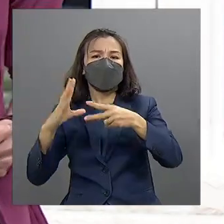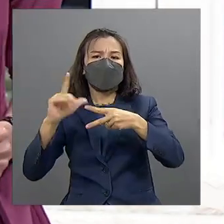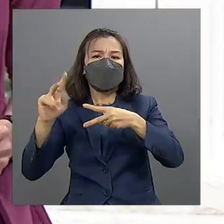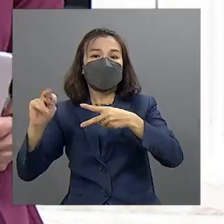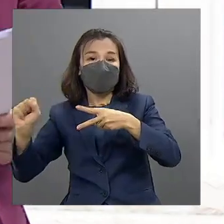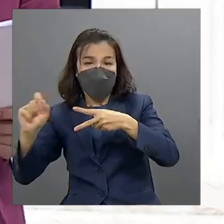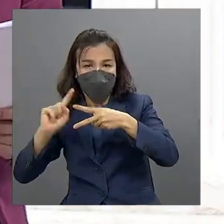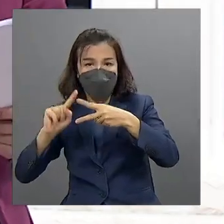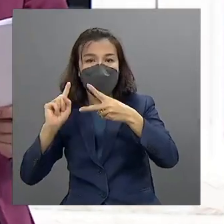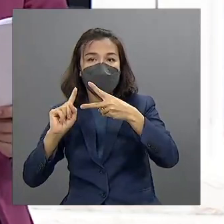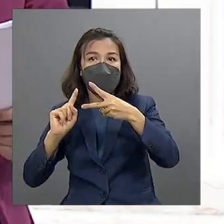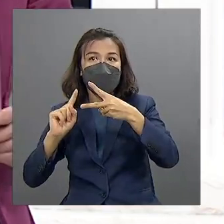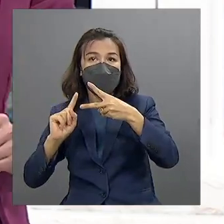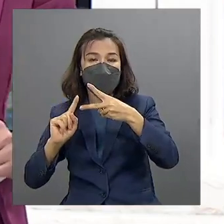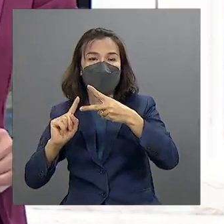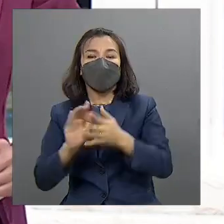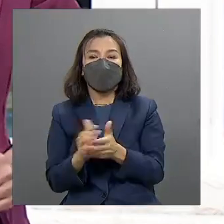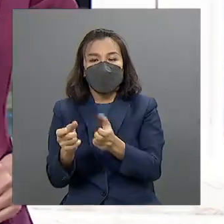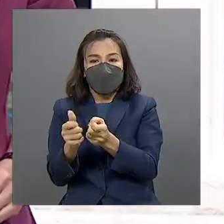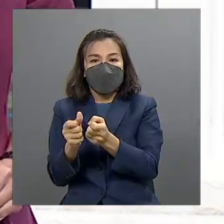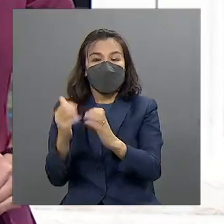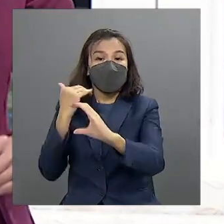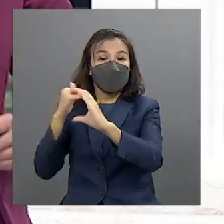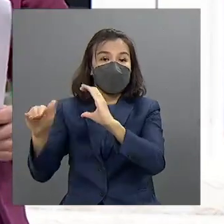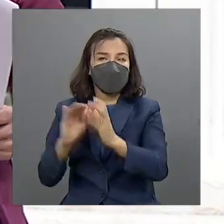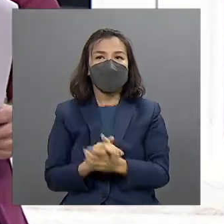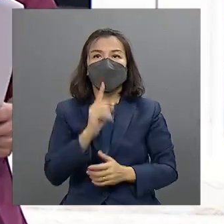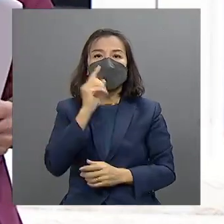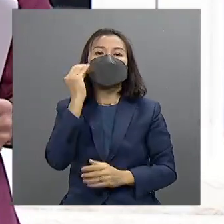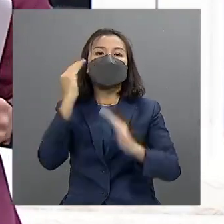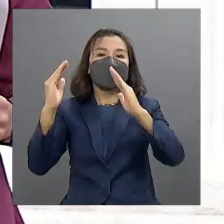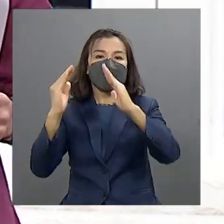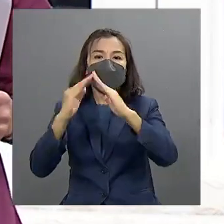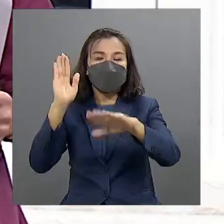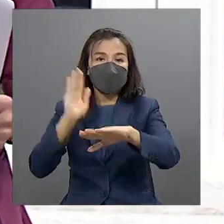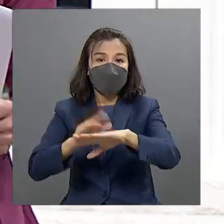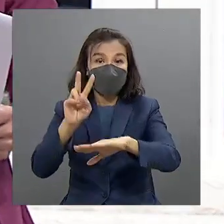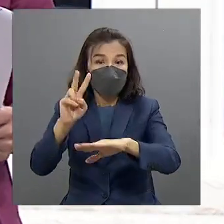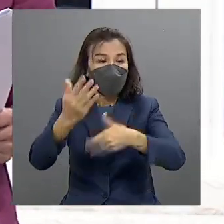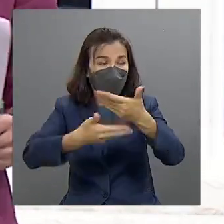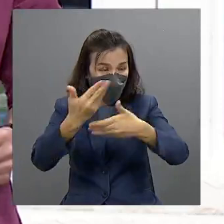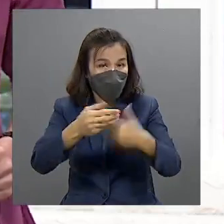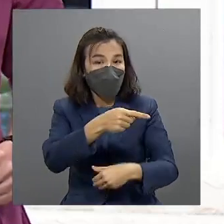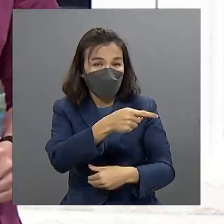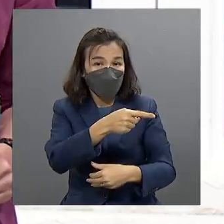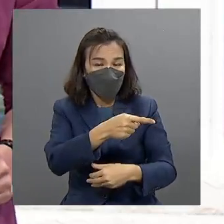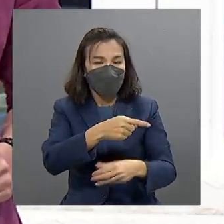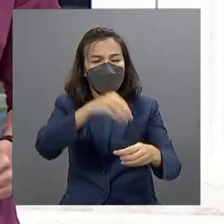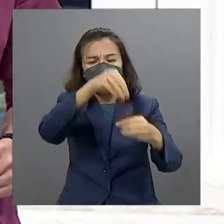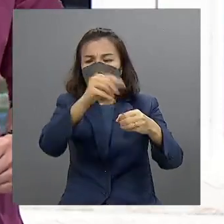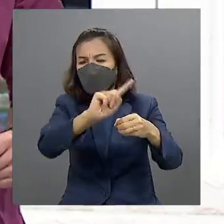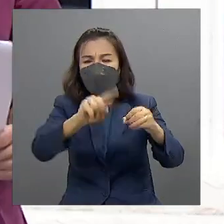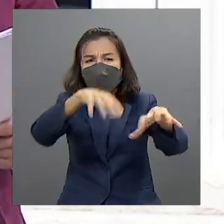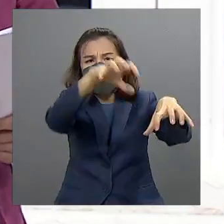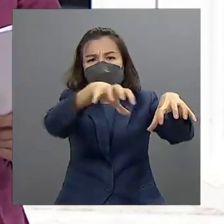inbox เข้ามา บอกวาอิคมา Motorúblicaอยู่ตรจุดนั้นจุดนี้ขายในารัา